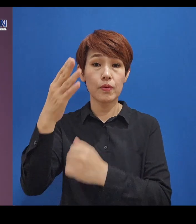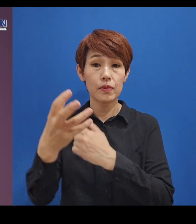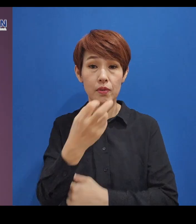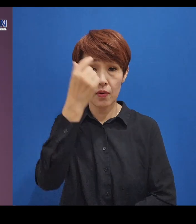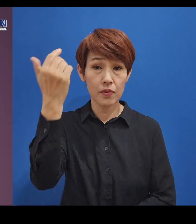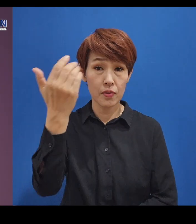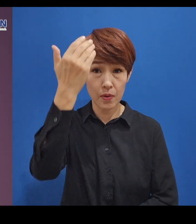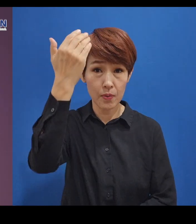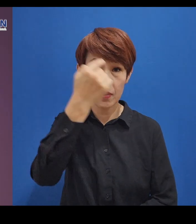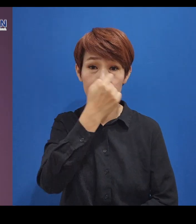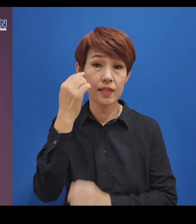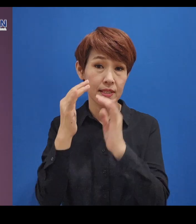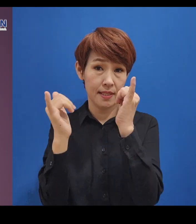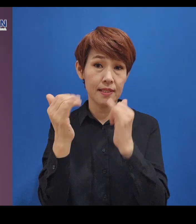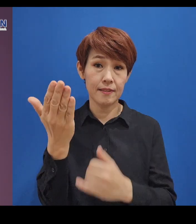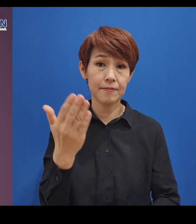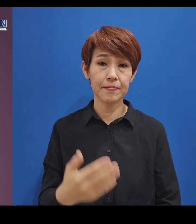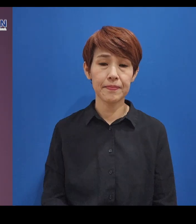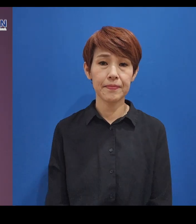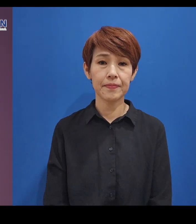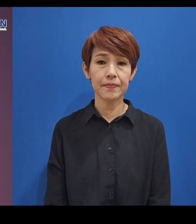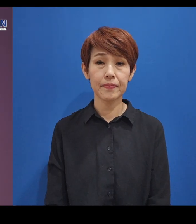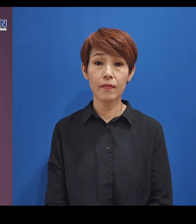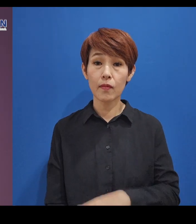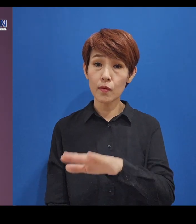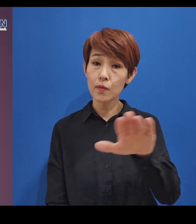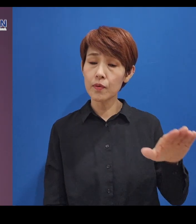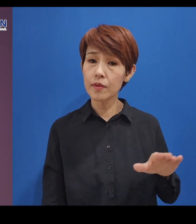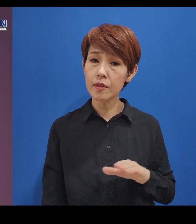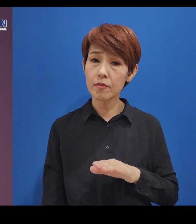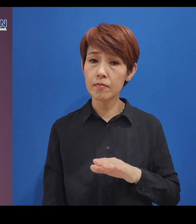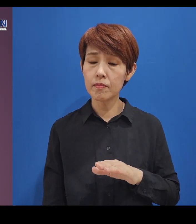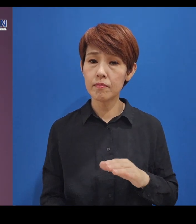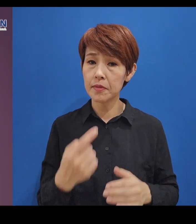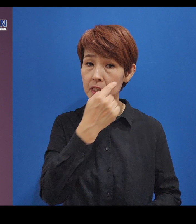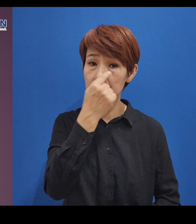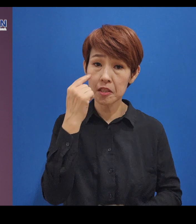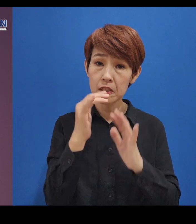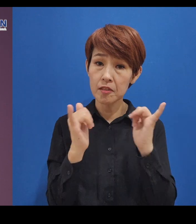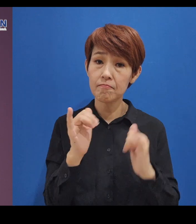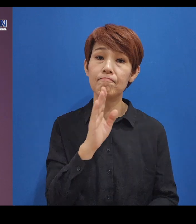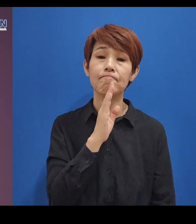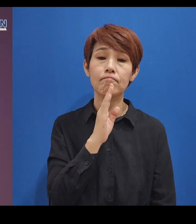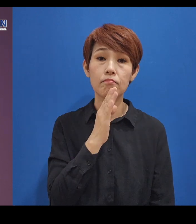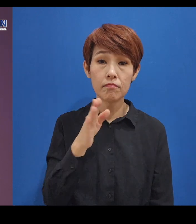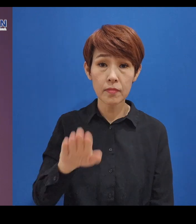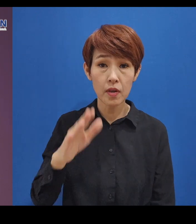우리가 증인인 건 알겠는데 성령도 증인입니까? 그럼요.